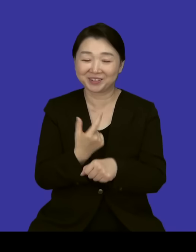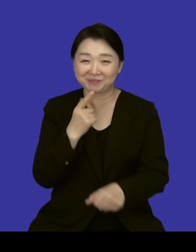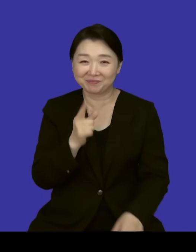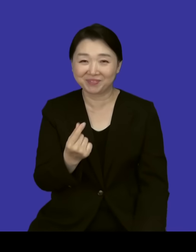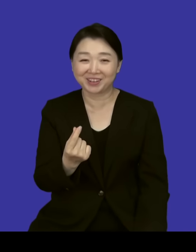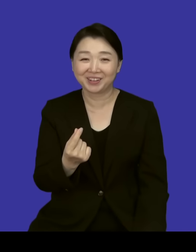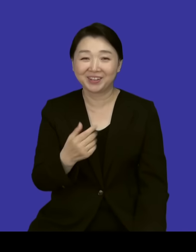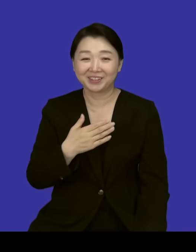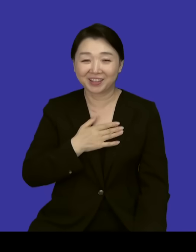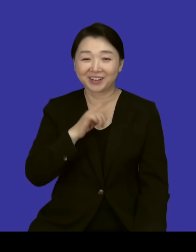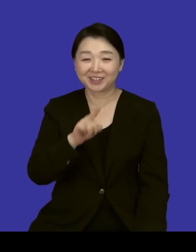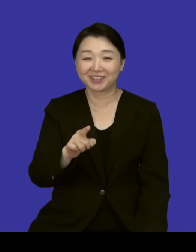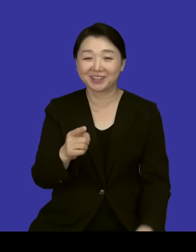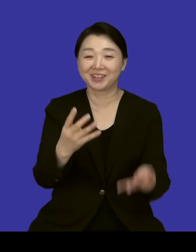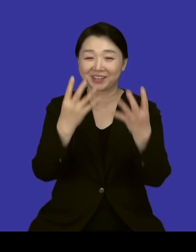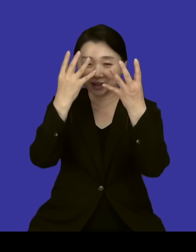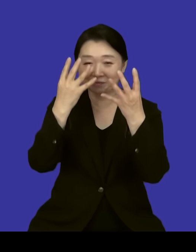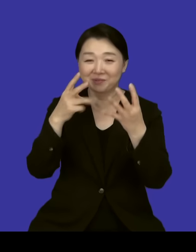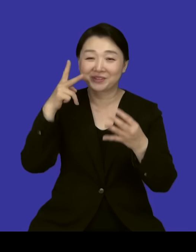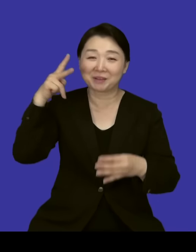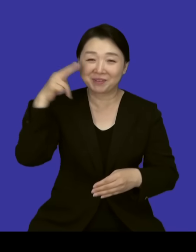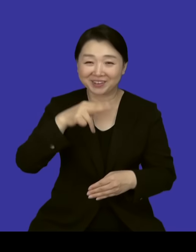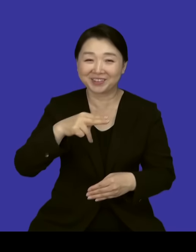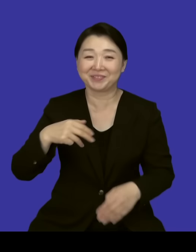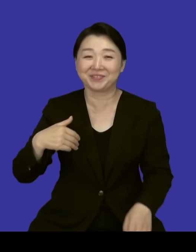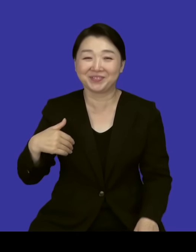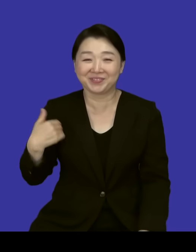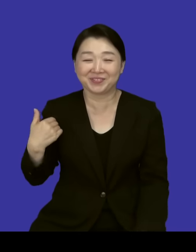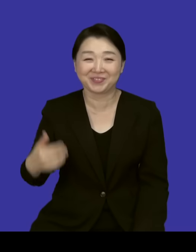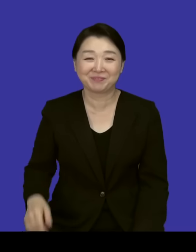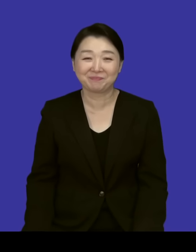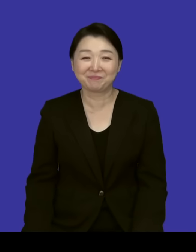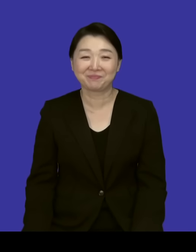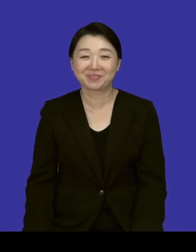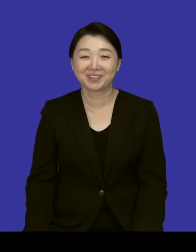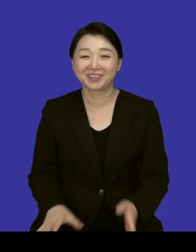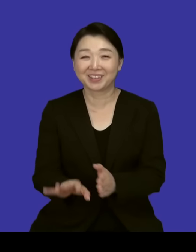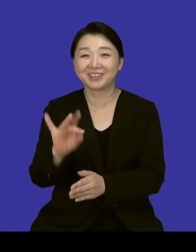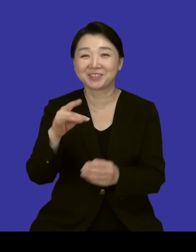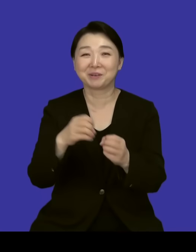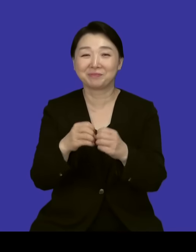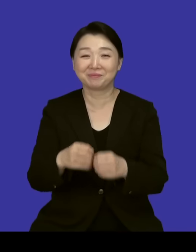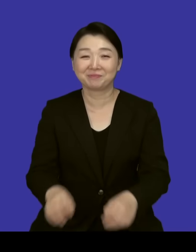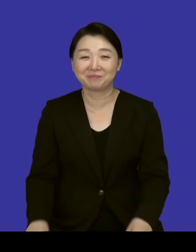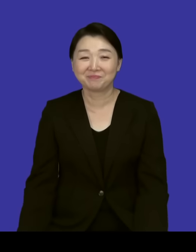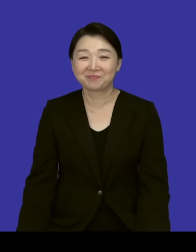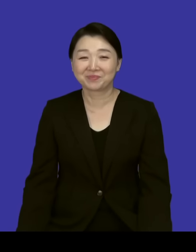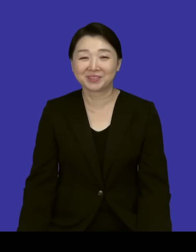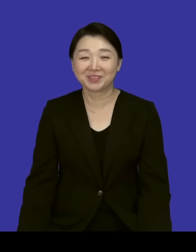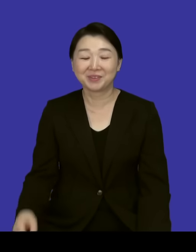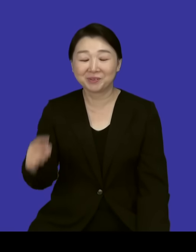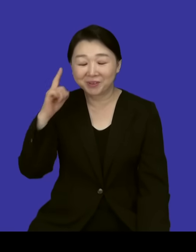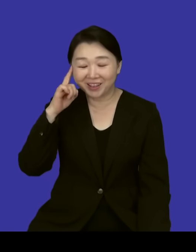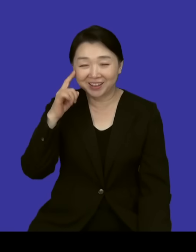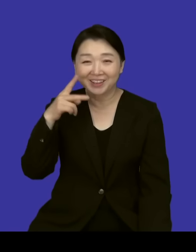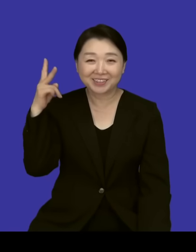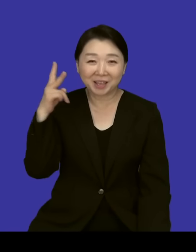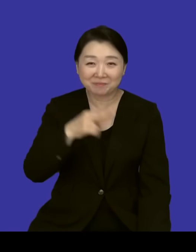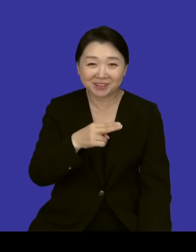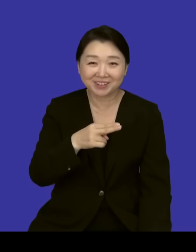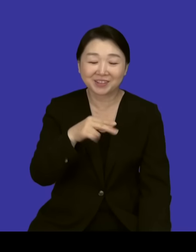했는데 내가 이렇게 담배를 끊게 될 줄이야. 그게 첫 문장이었어요. 야, 근데 그렇게 하지 않으면 끊을 수가 없었던 사람이에요.